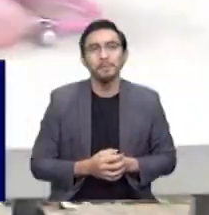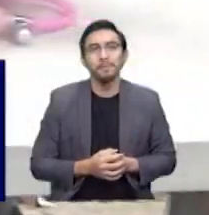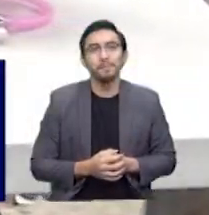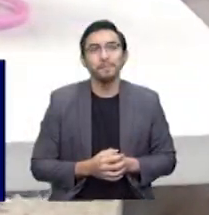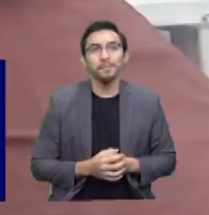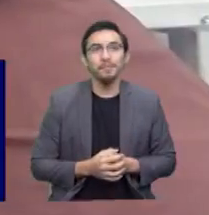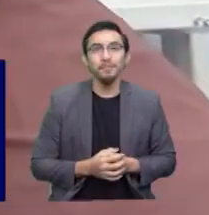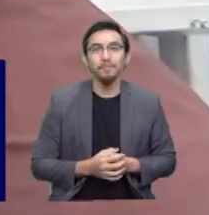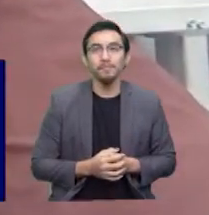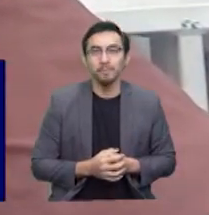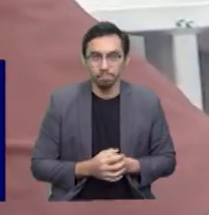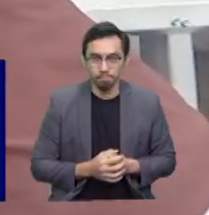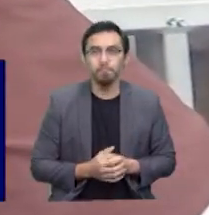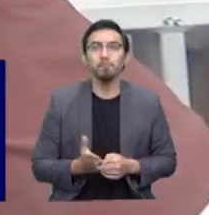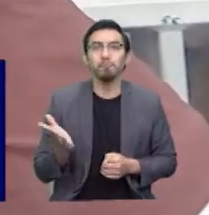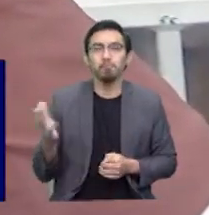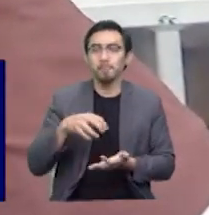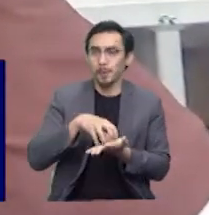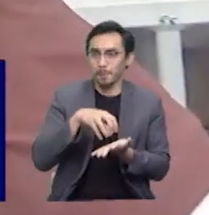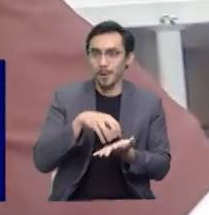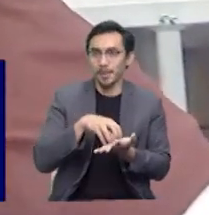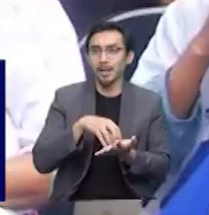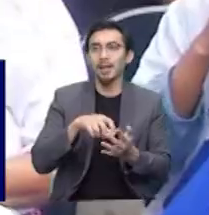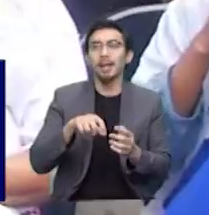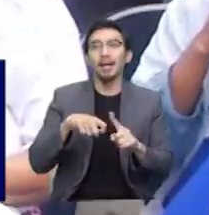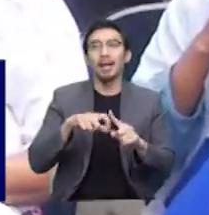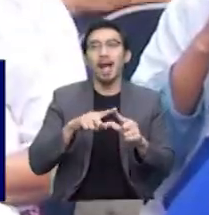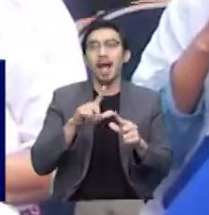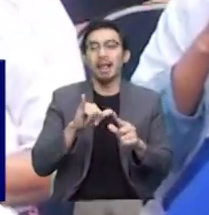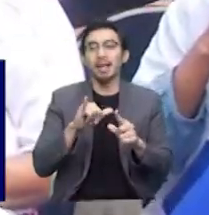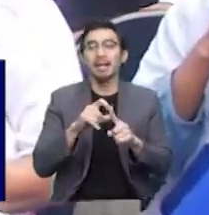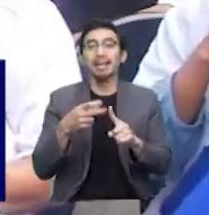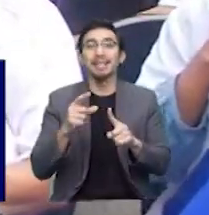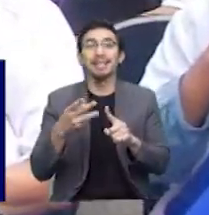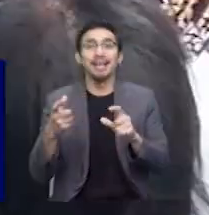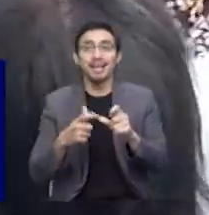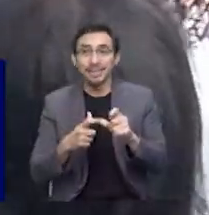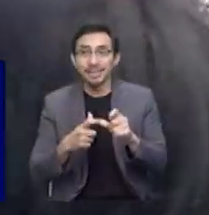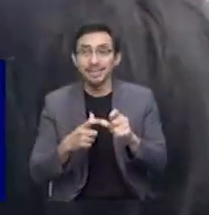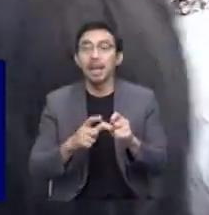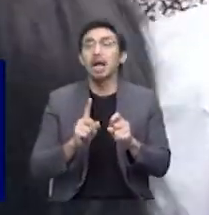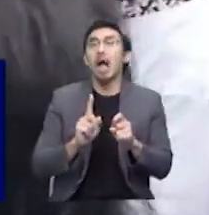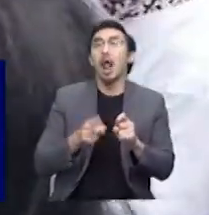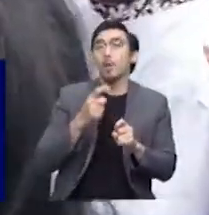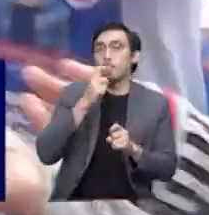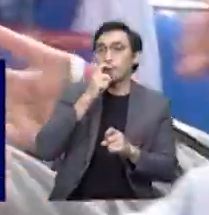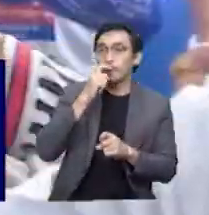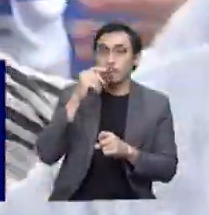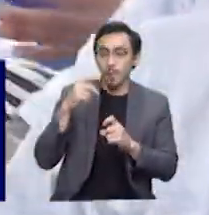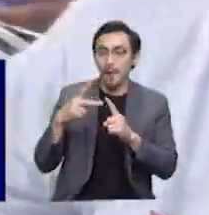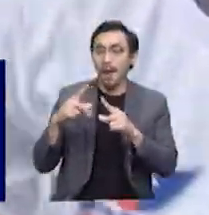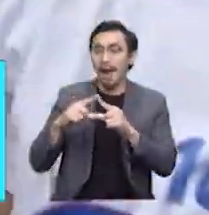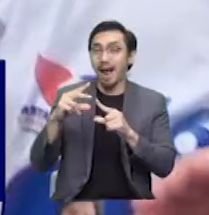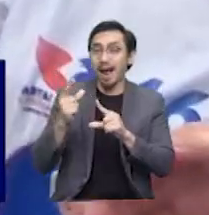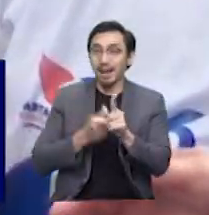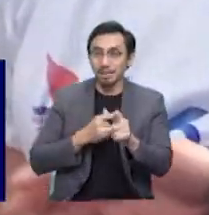ini digelar di Tegal Alur, Kalideres, Jakarta Barat yang dihadiri langsung Ketua Umum Partai Perindo, Haritanu Sudibyo. 1.000 paket minyak